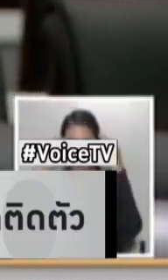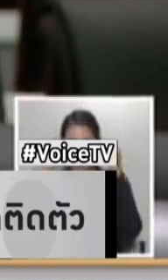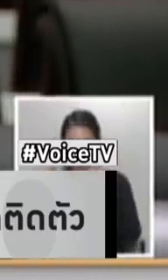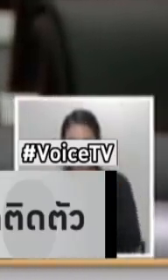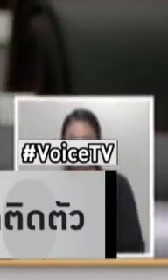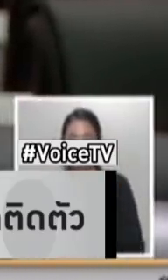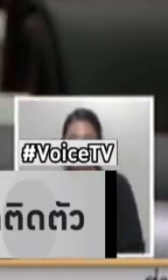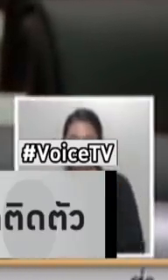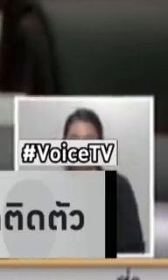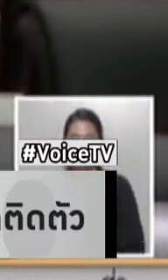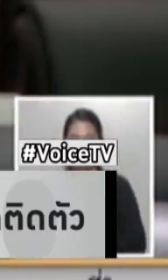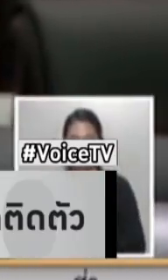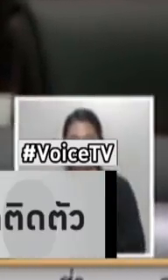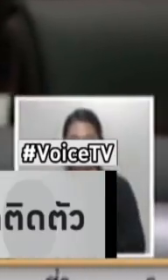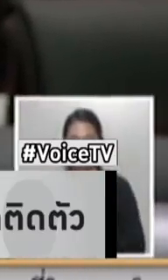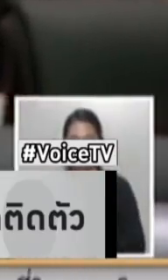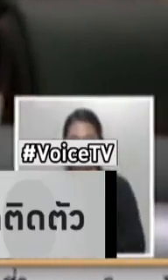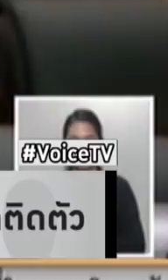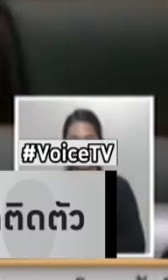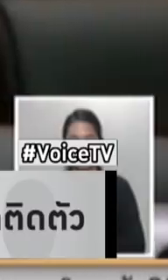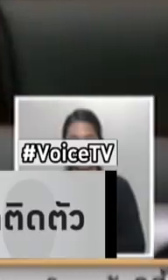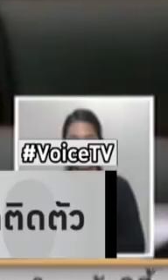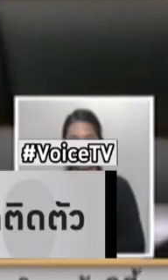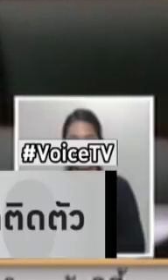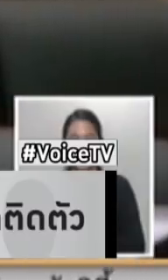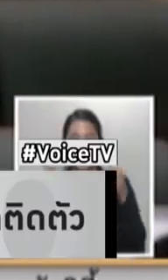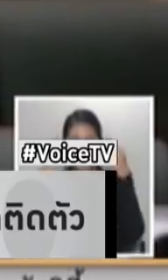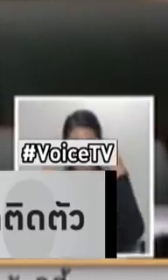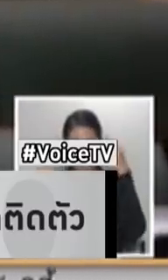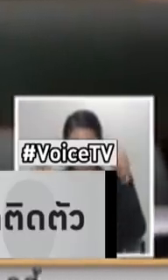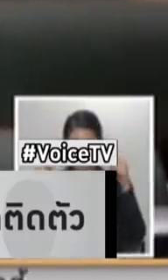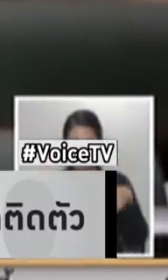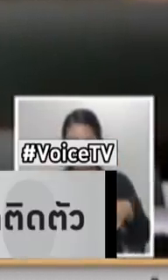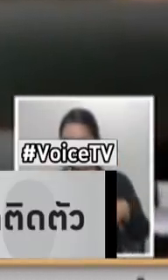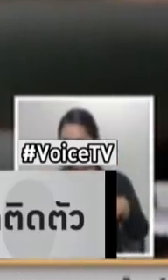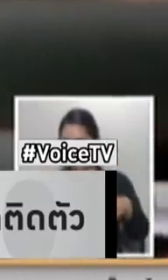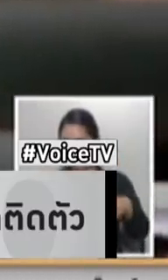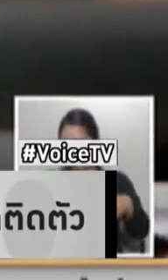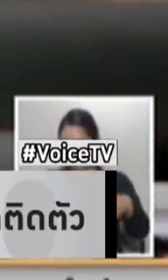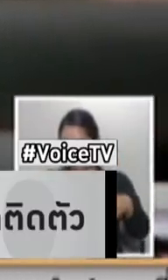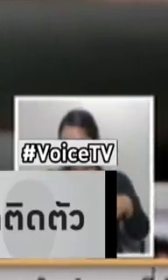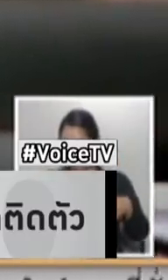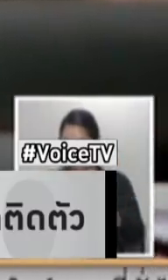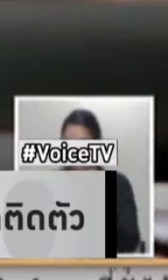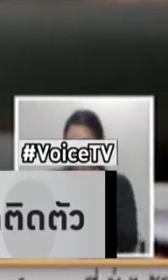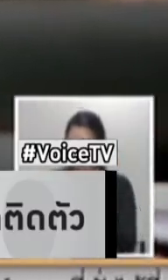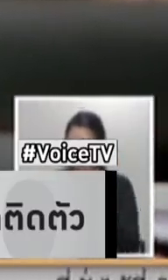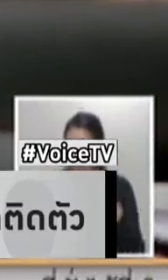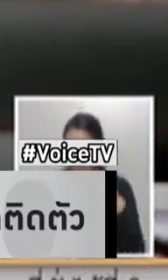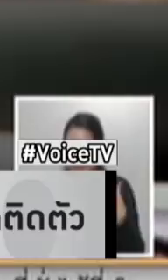าท่านนายกได้มีการตรวจสอบเชิงลึกในเรื่องดังกล่าวนี้อย่างไร